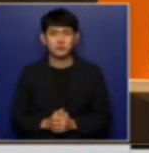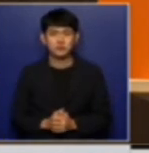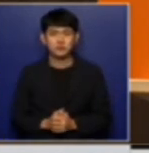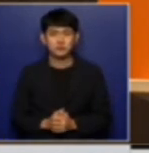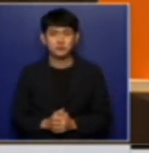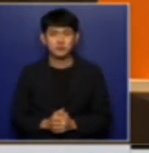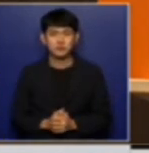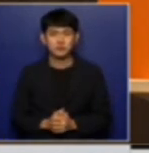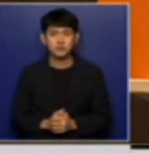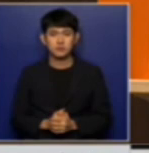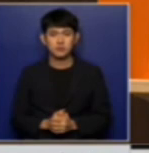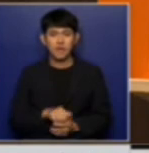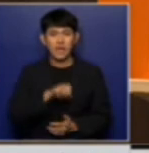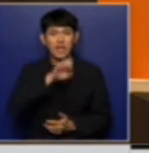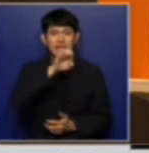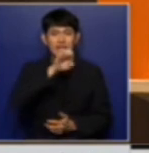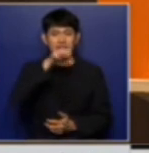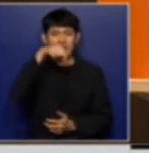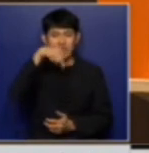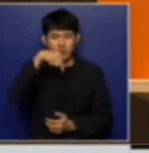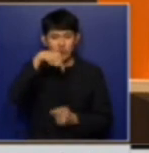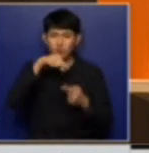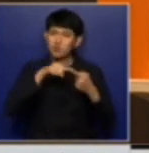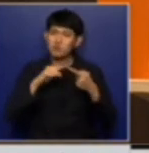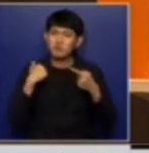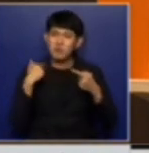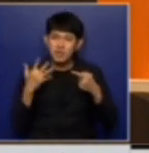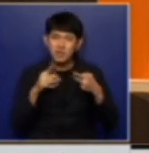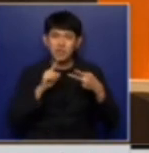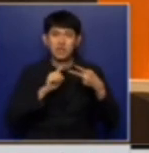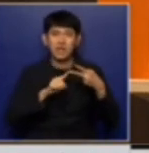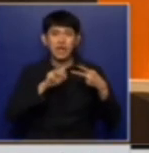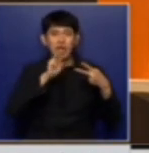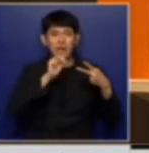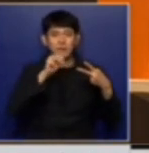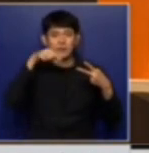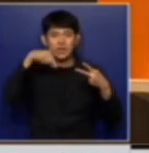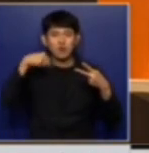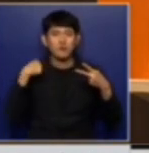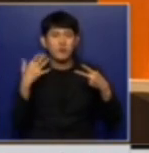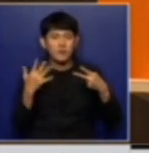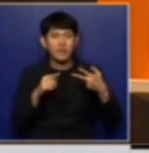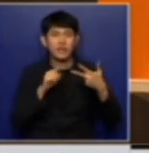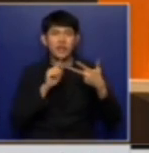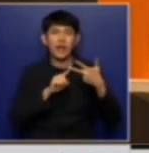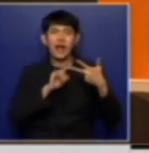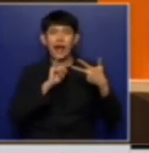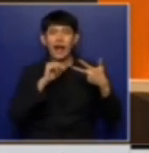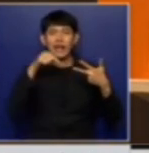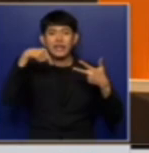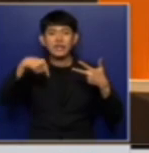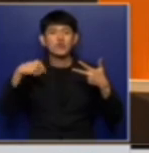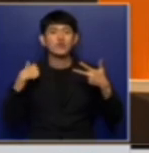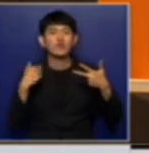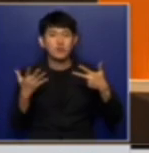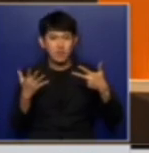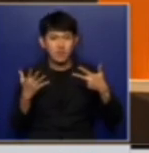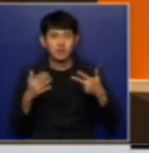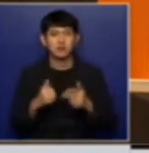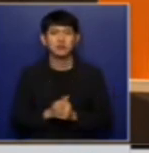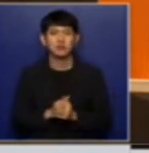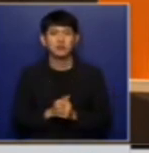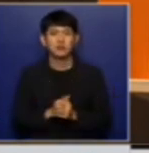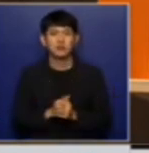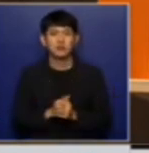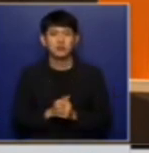ขาด EQ MQ และ IQ ต่ำกว่าเกณฑ์ครับท่านประธานครับท่านไม่